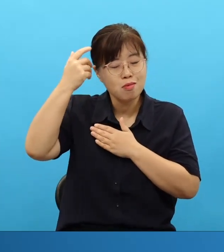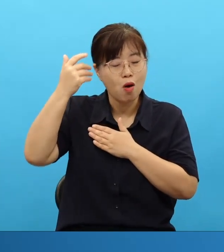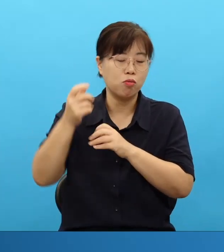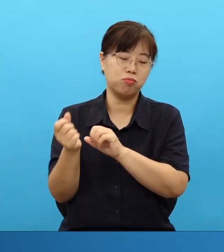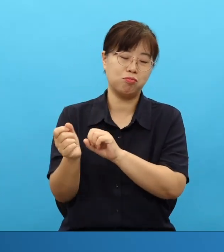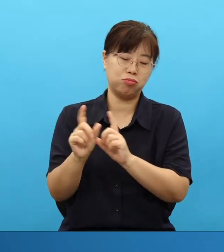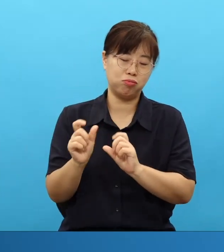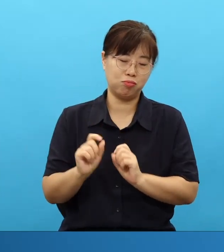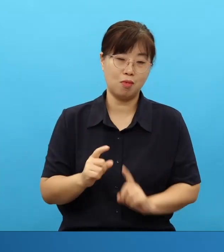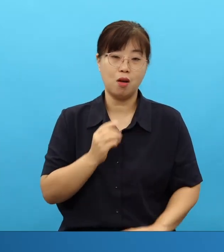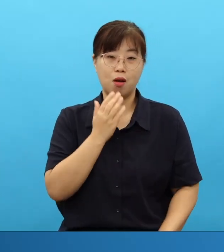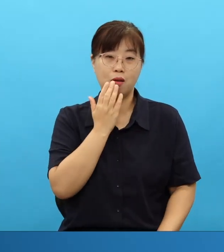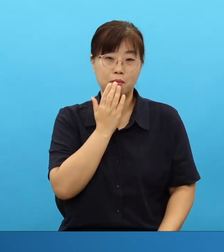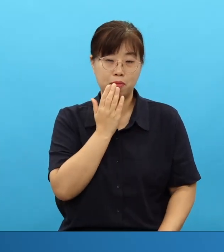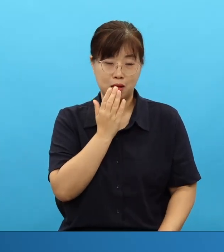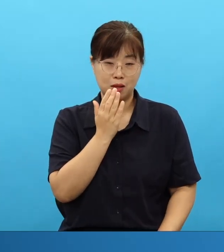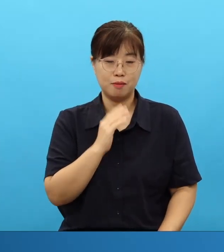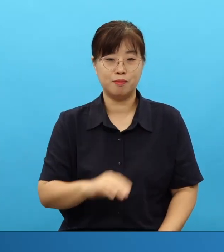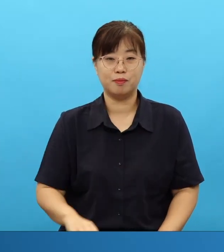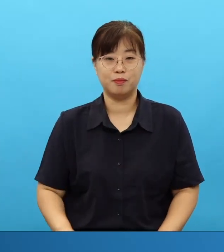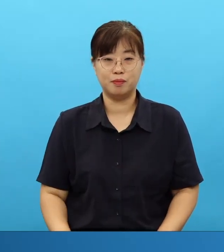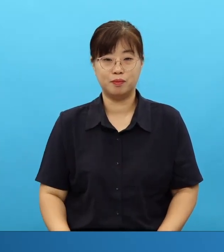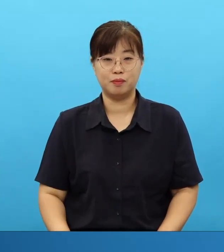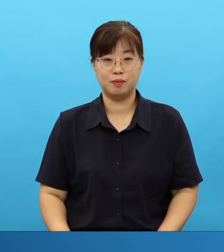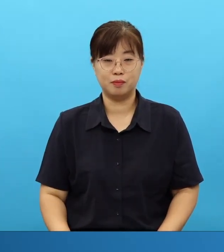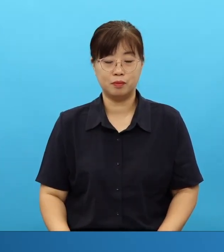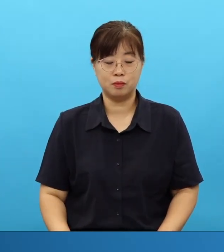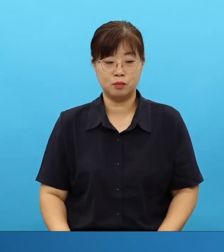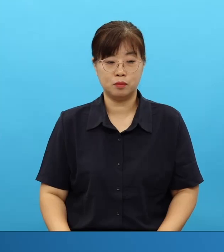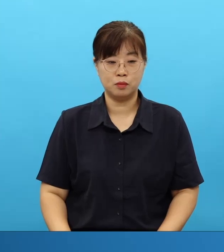생명이 가지를 묶은 보고